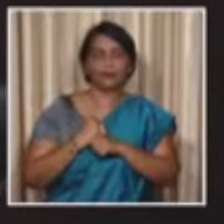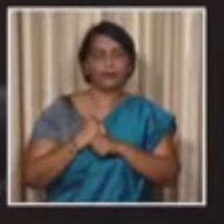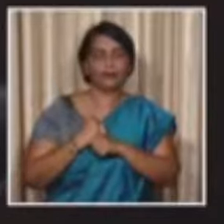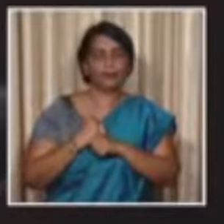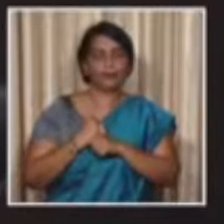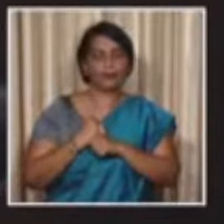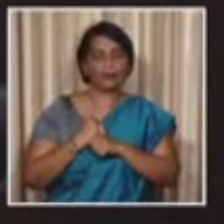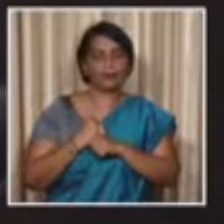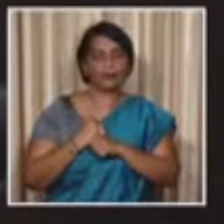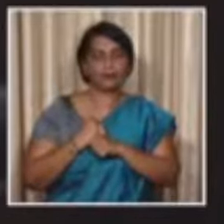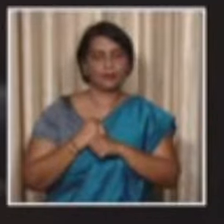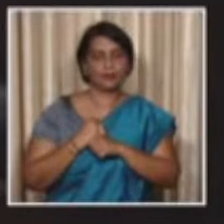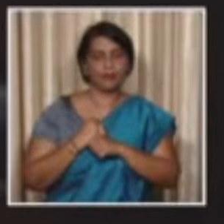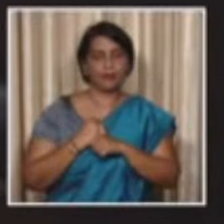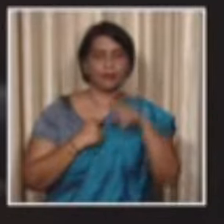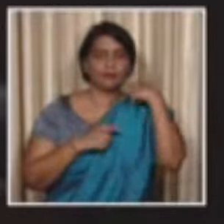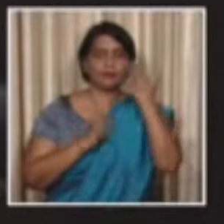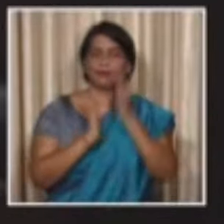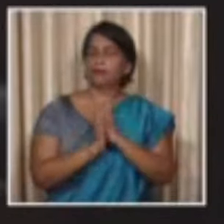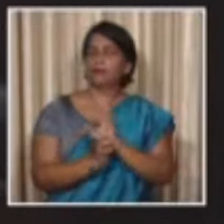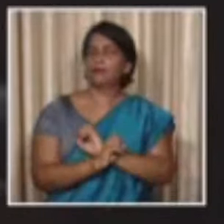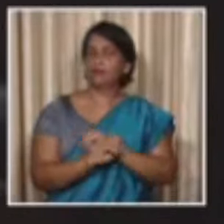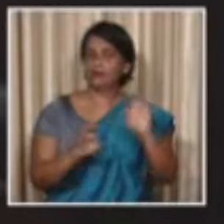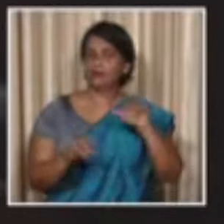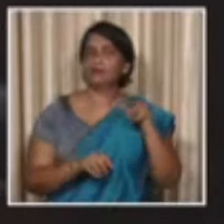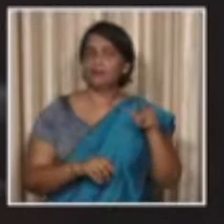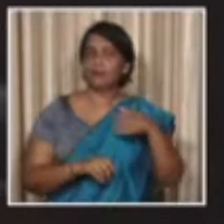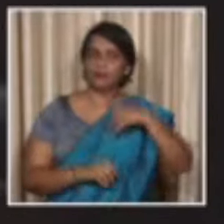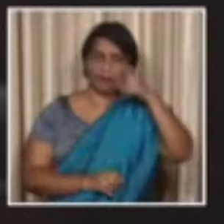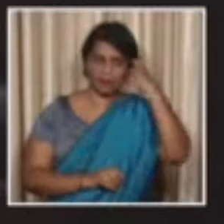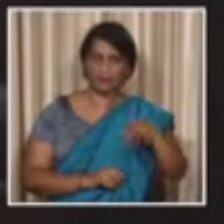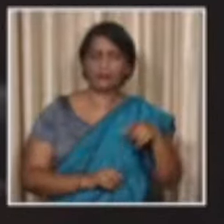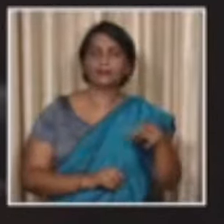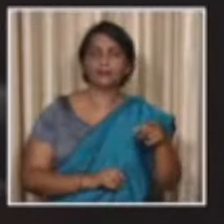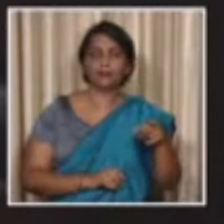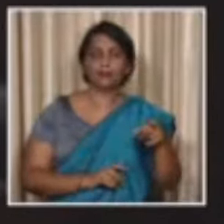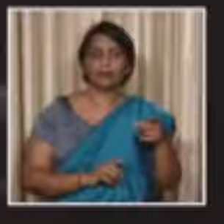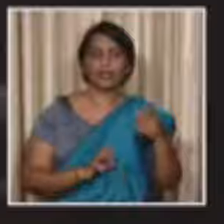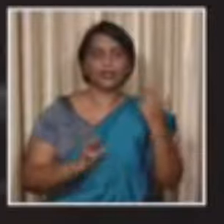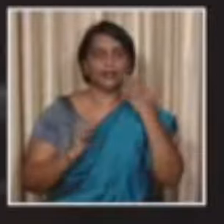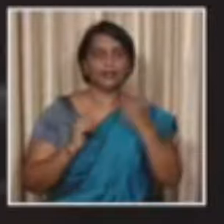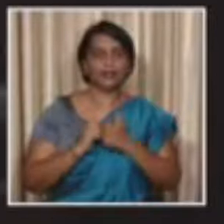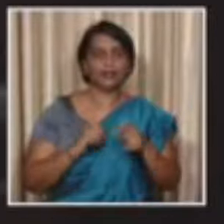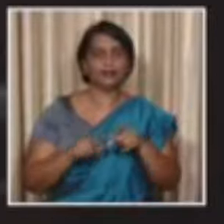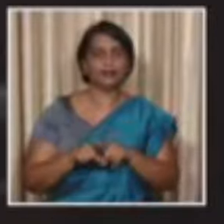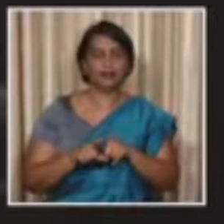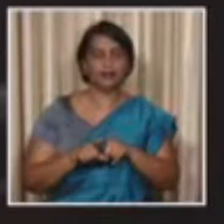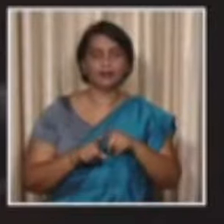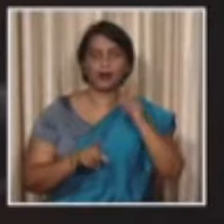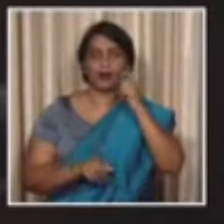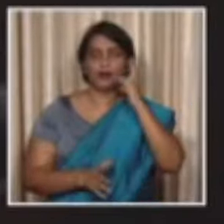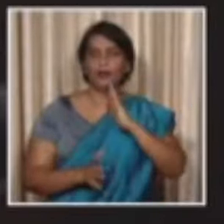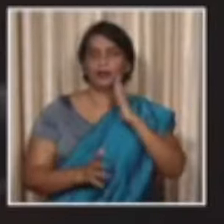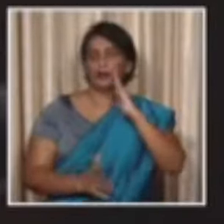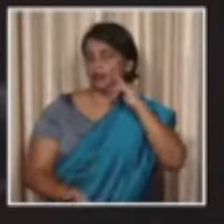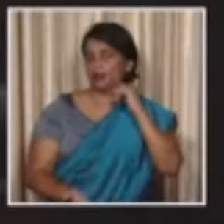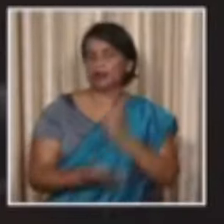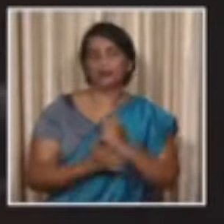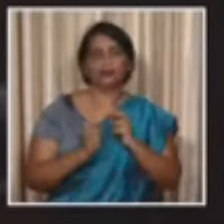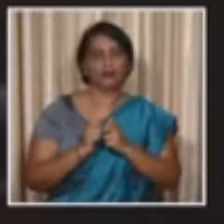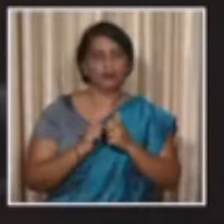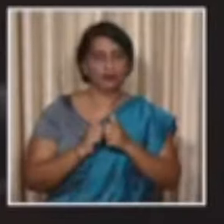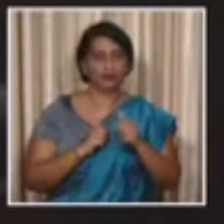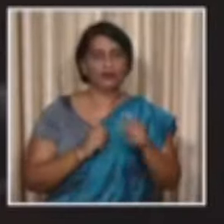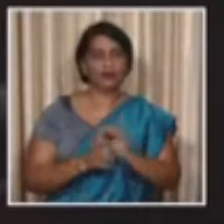කතානායකතුමා මේ ෆේස්බුක් එකේ දාලා තිබුණා අපි දැක්කා සංචාරක කොයි තරම් අපහසුතාවයට ලක් වෙලා